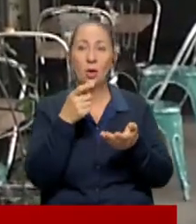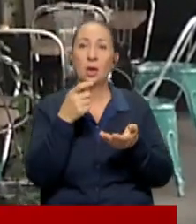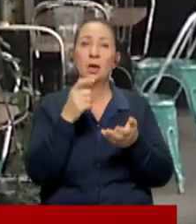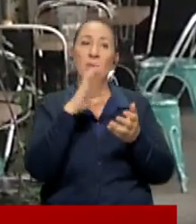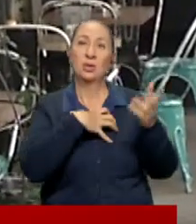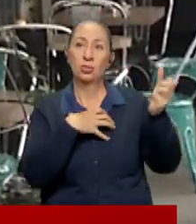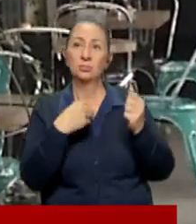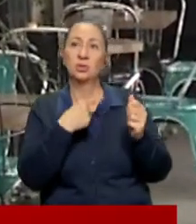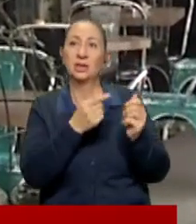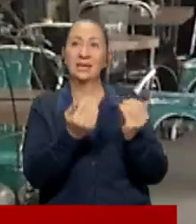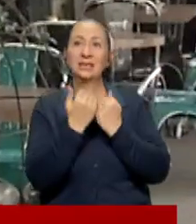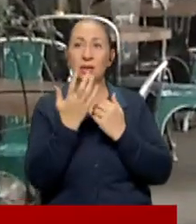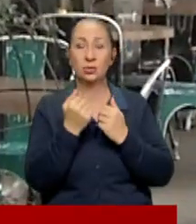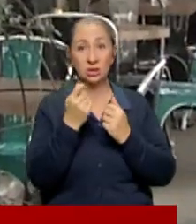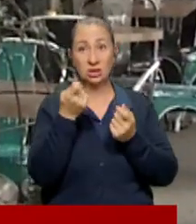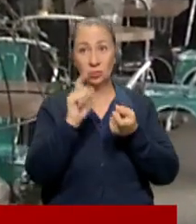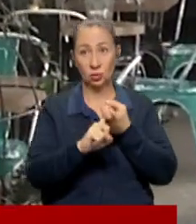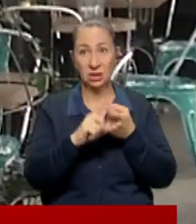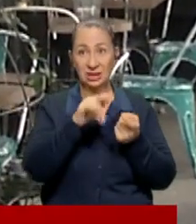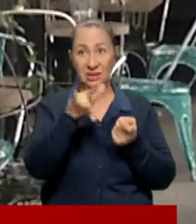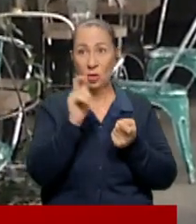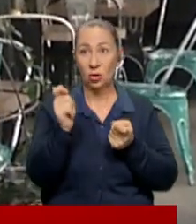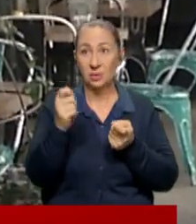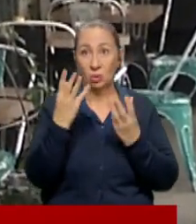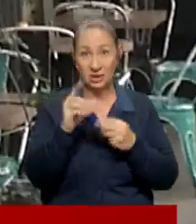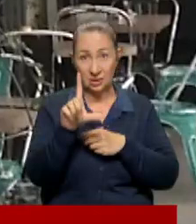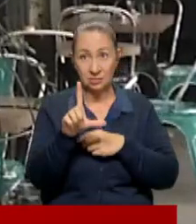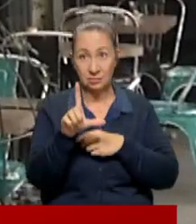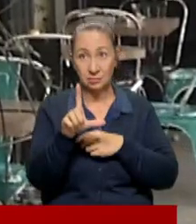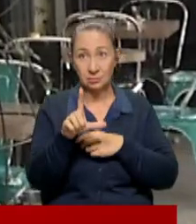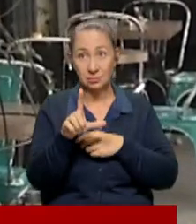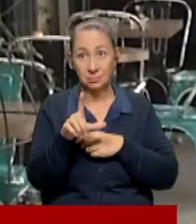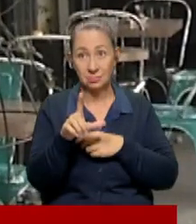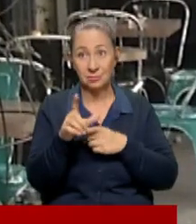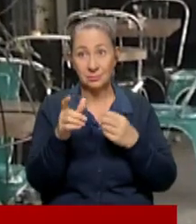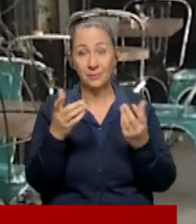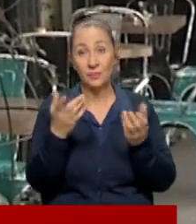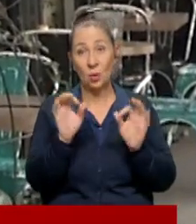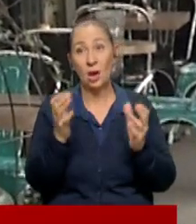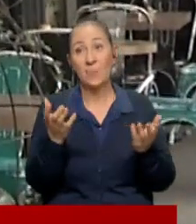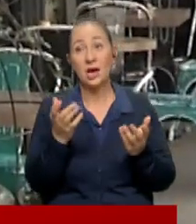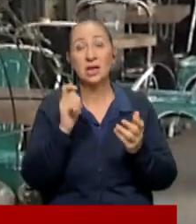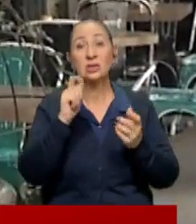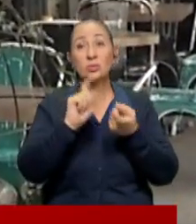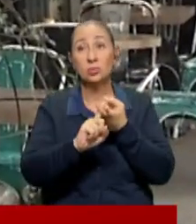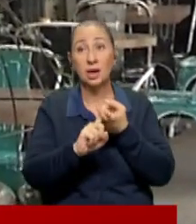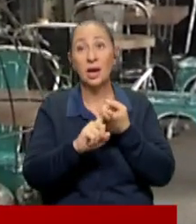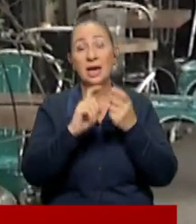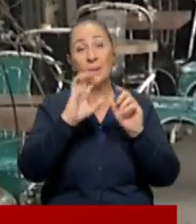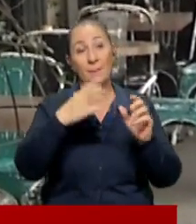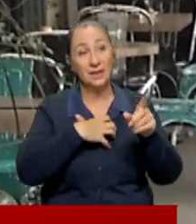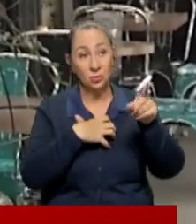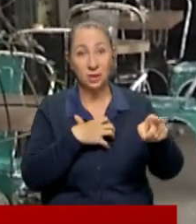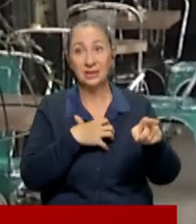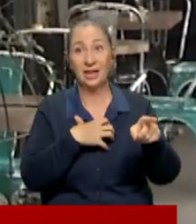alıyor. Biz de onlarla ilgili destek oluyoruz. İşkur aslında işsize ödenek vermesi gereken kurum. Öyle ama İşkur aynı zamanda